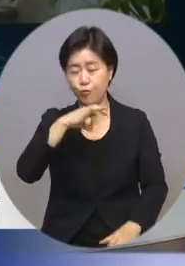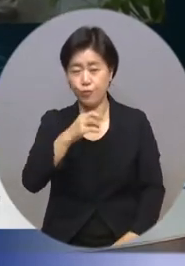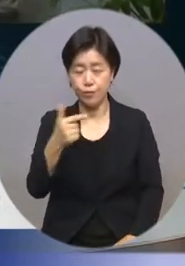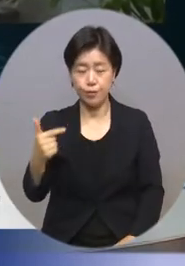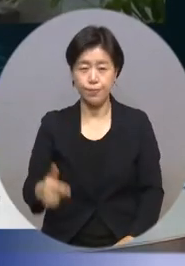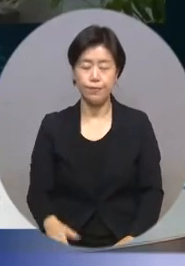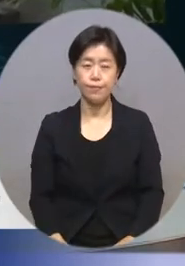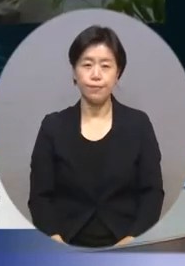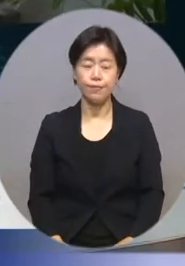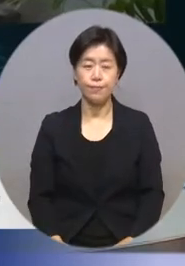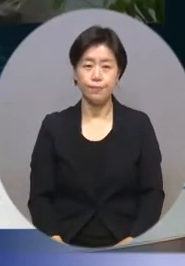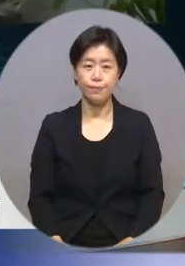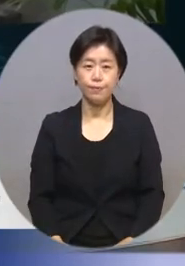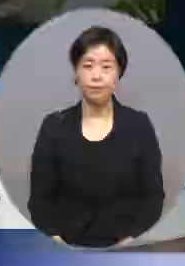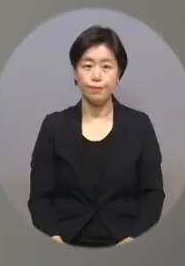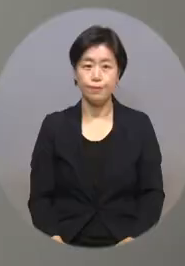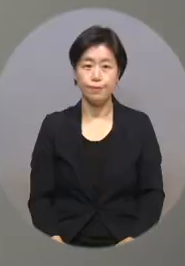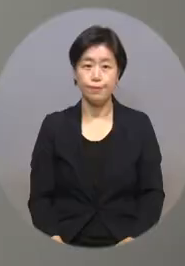기자가 전합니다.